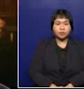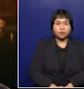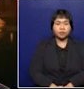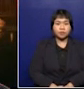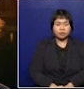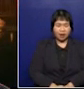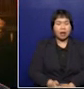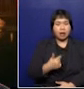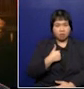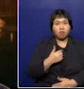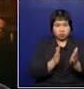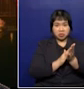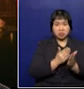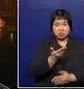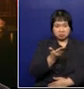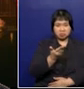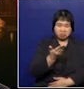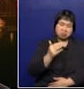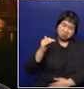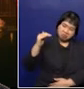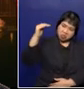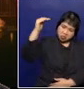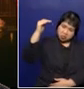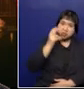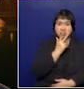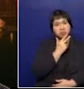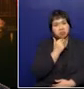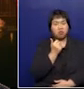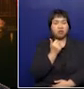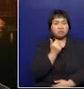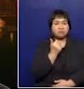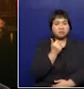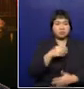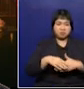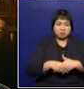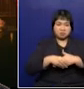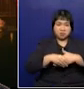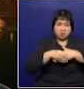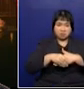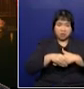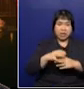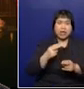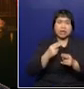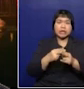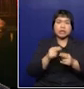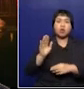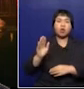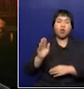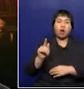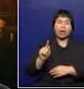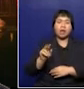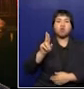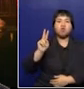จริงๆผมก็ชื่นชมท่านนะสูงสง่าหน้าตาดีจับมือกับในบันคีมูลเลขาธิการสหประชาช